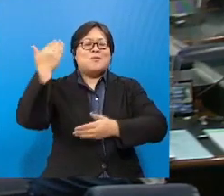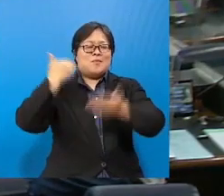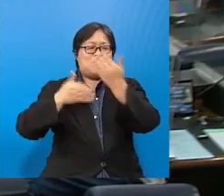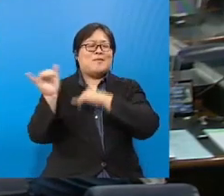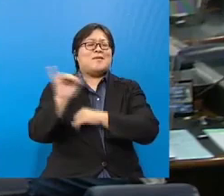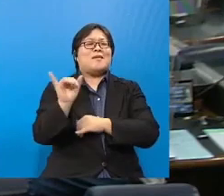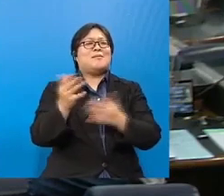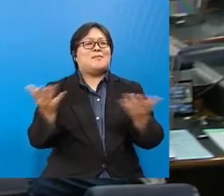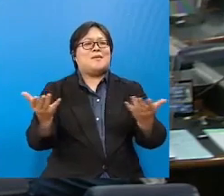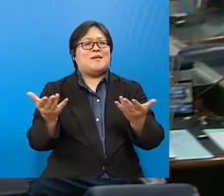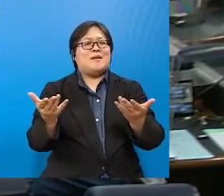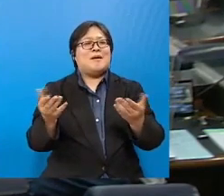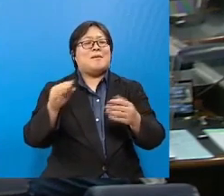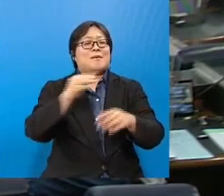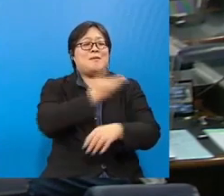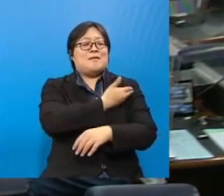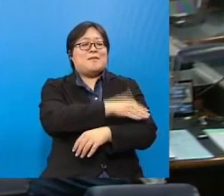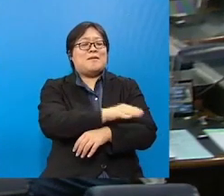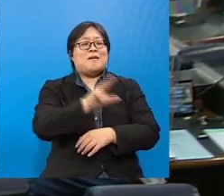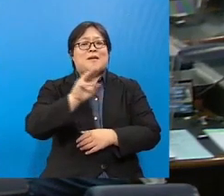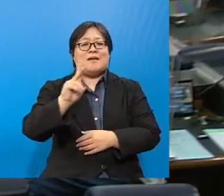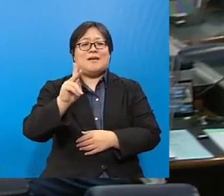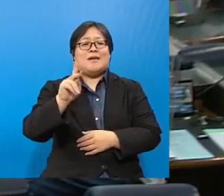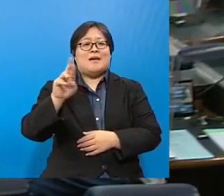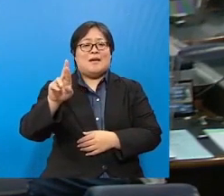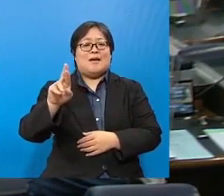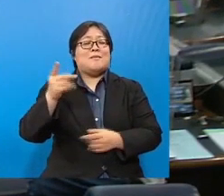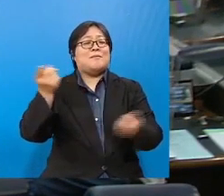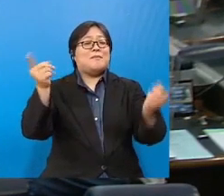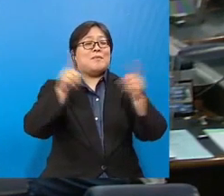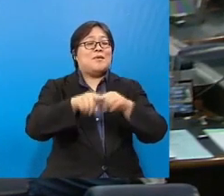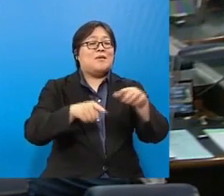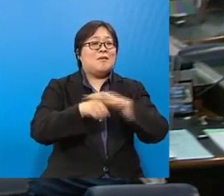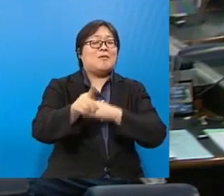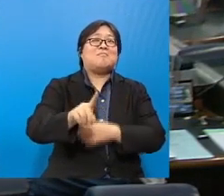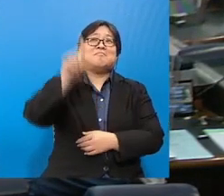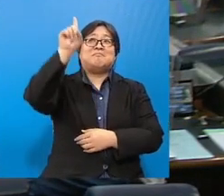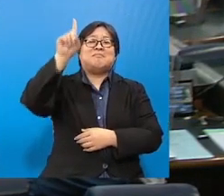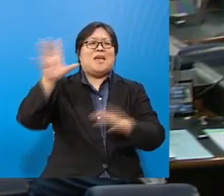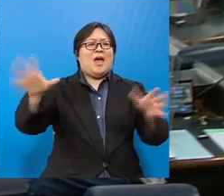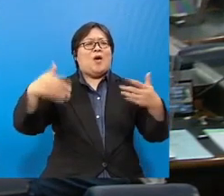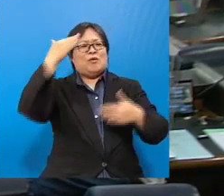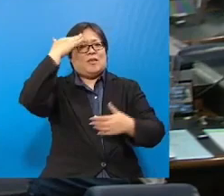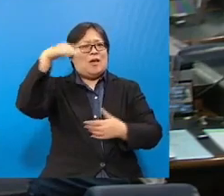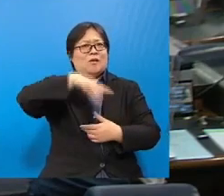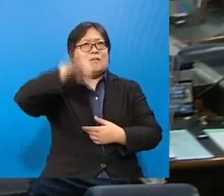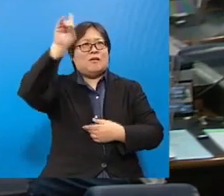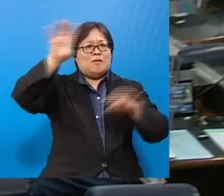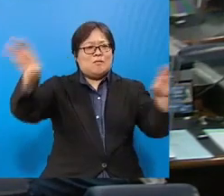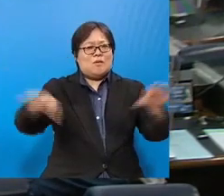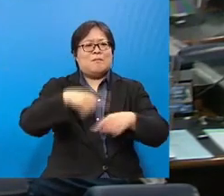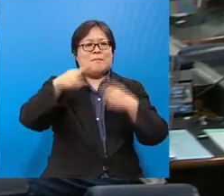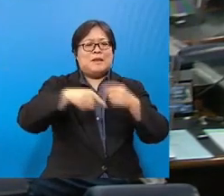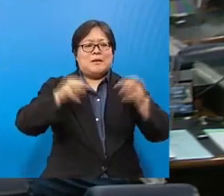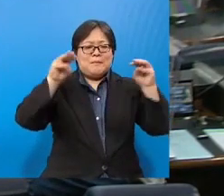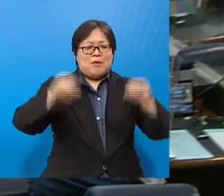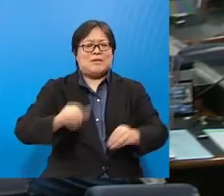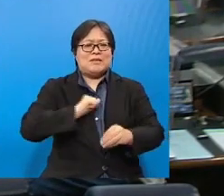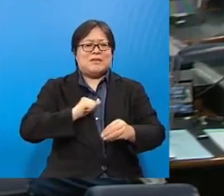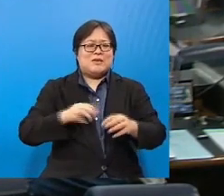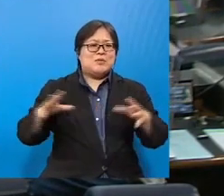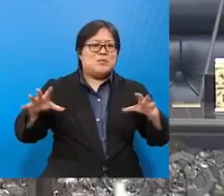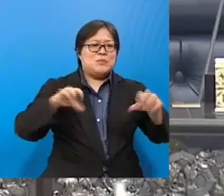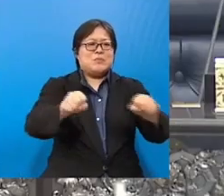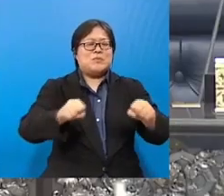begitu masa mantan menteri gejalanya dulu tidak ada aja kerobohan ecoboard How do you know God bilangan usia tuh rakus